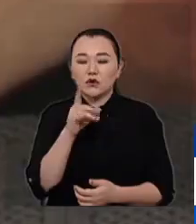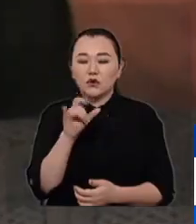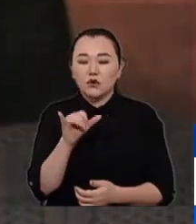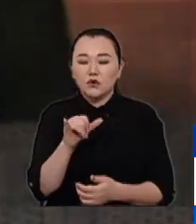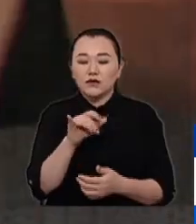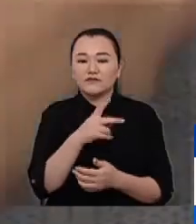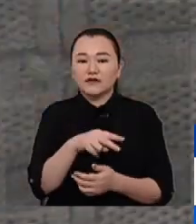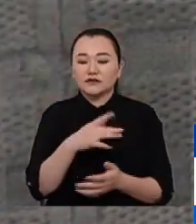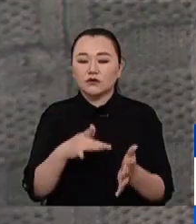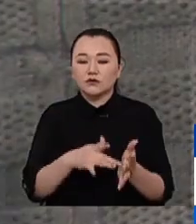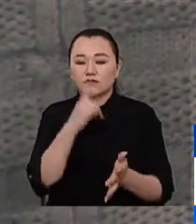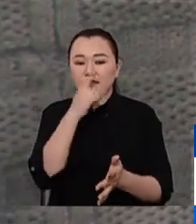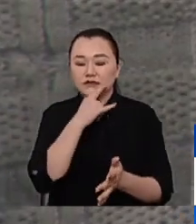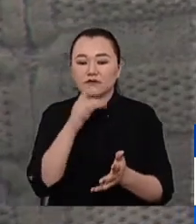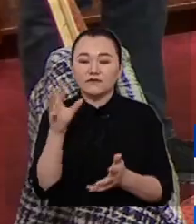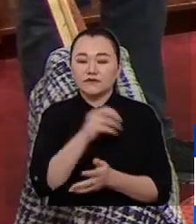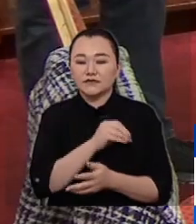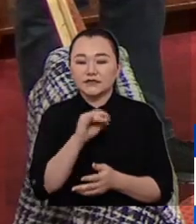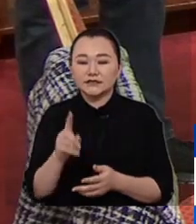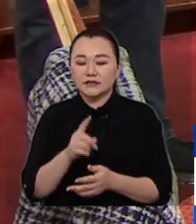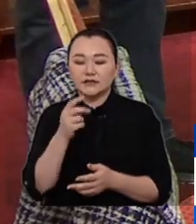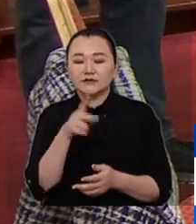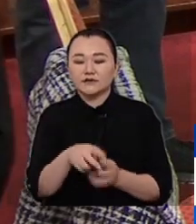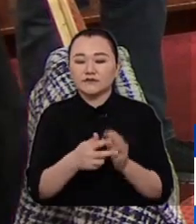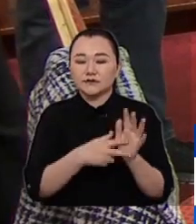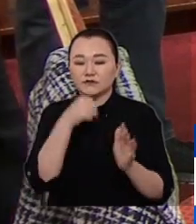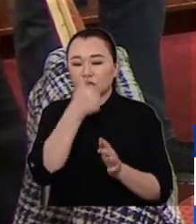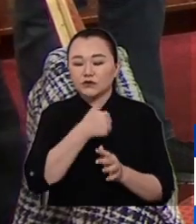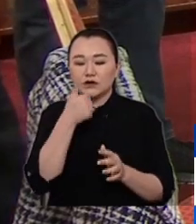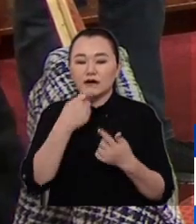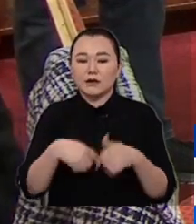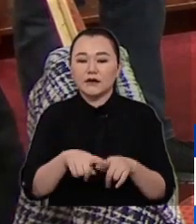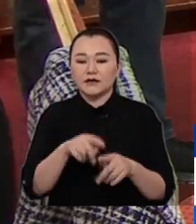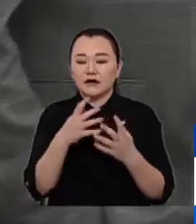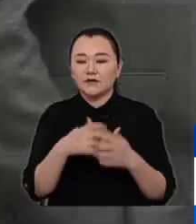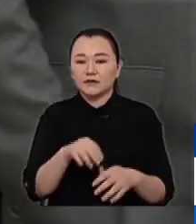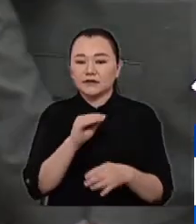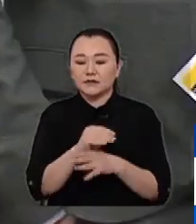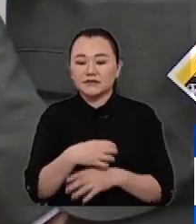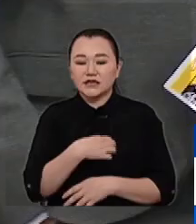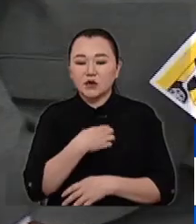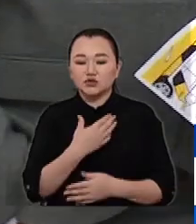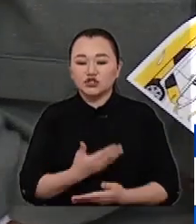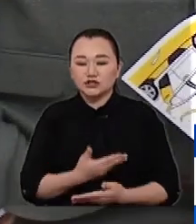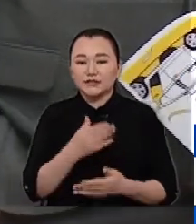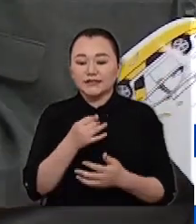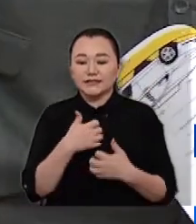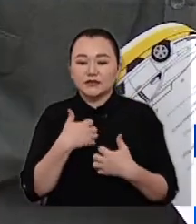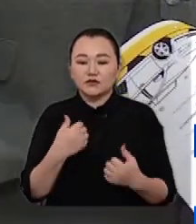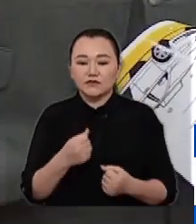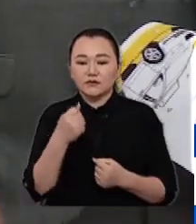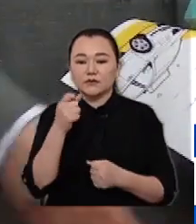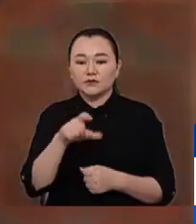20 городов Казахстана. И во всех из них с 2018 года компания автоматически дополнительно страхует жизнь и здоровье пассажиров